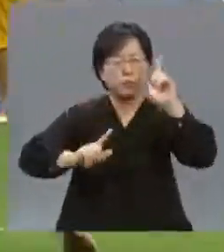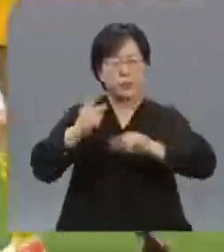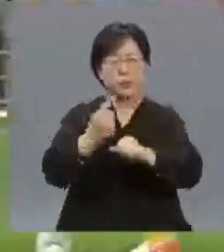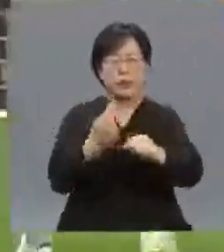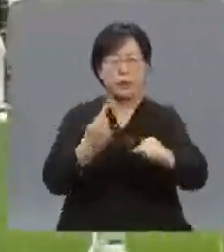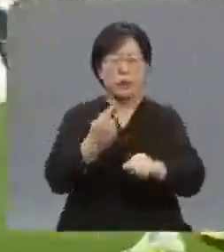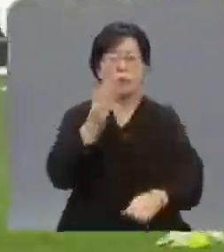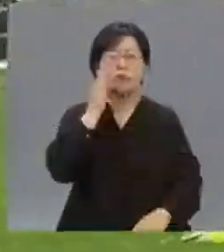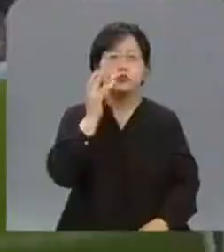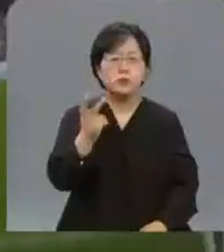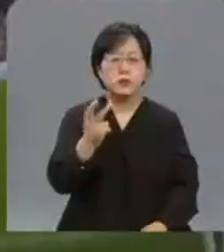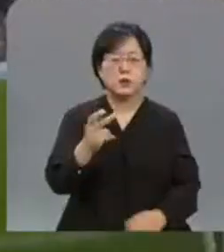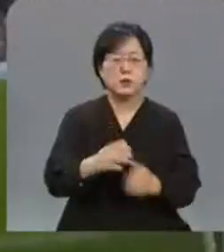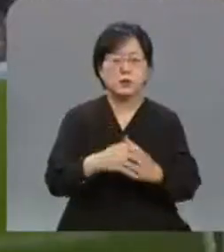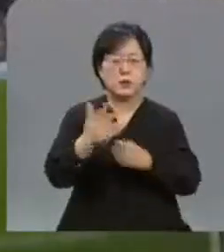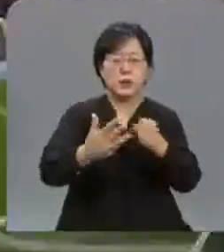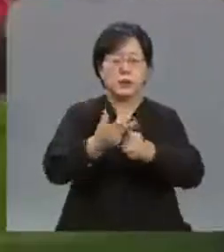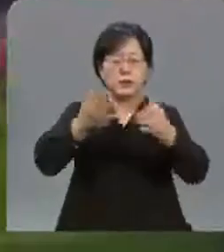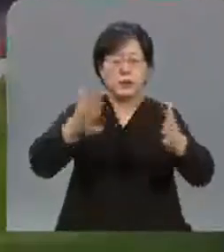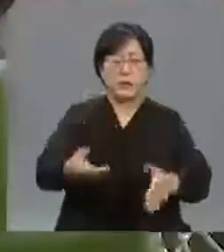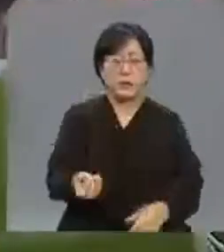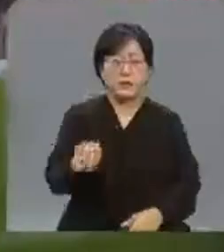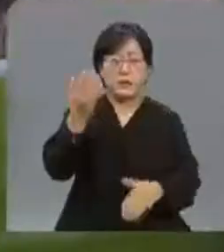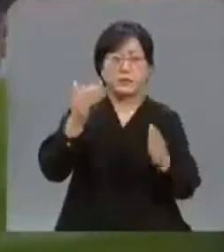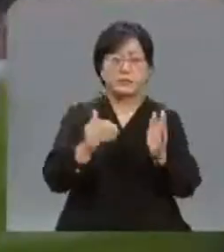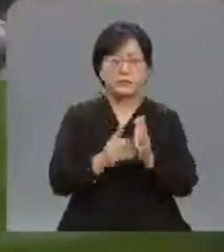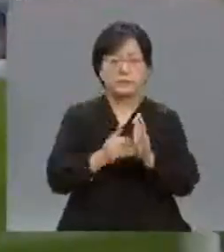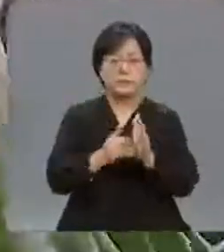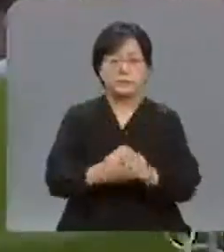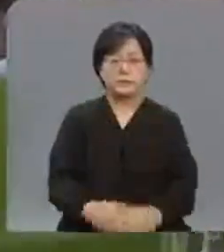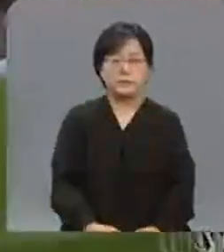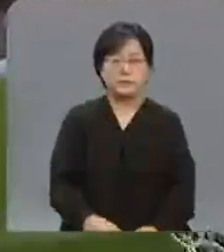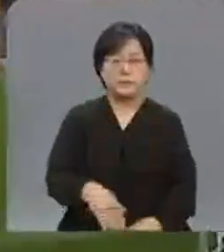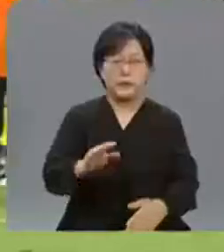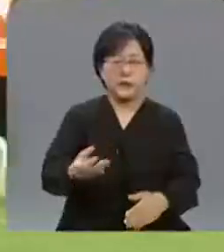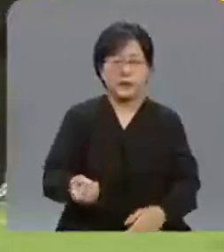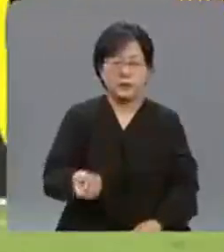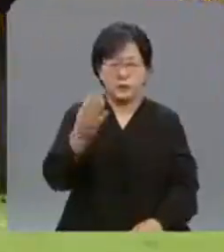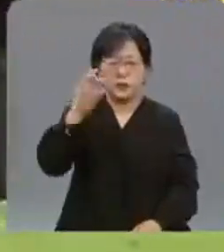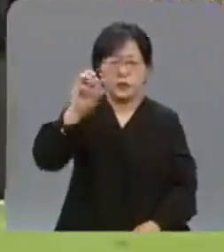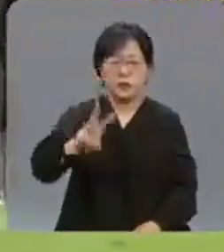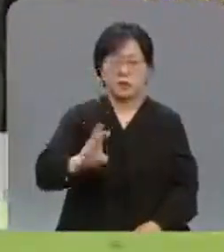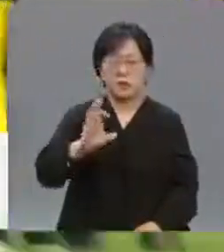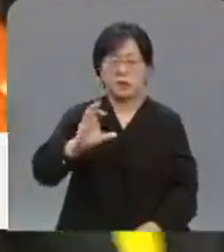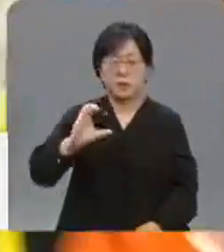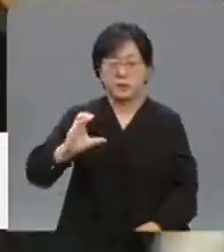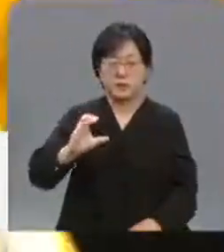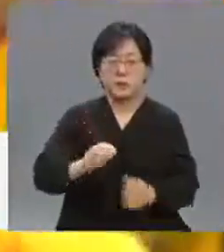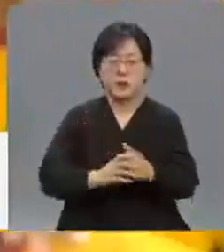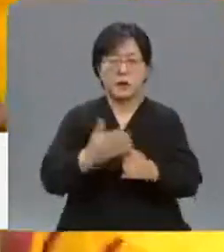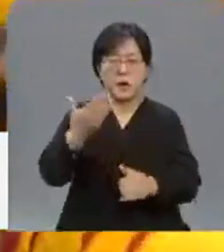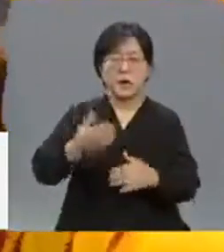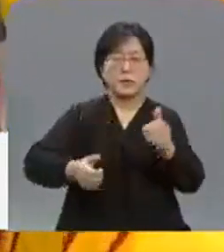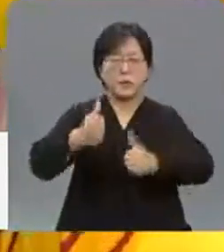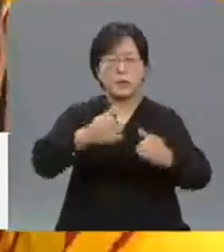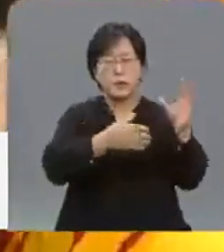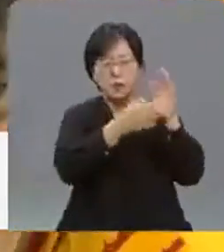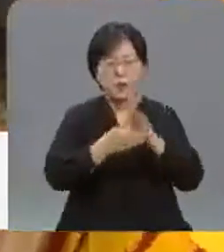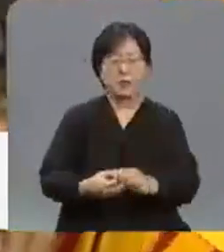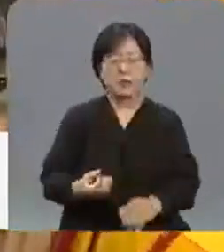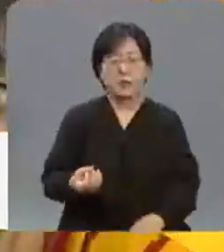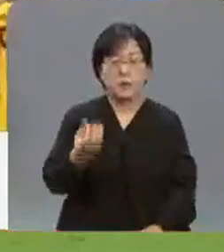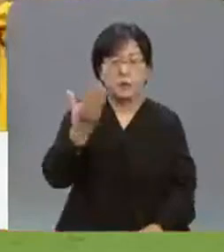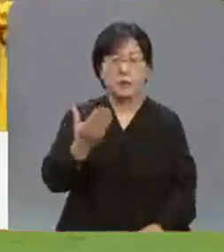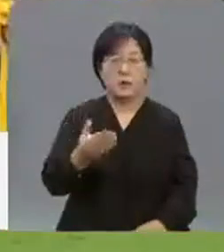우승팀 울산을 상대로 8년 만에 승리를 거뒀습니다. 이 승리로 광주FC는 9경기 연속 무패 행진과